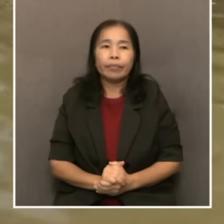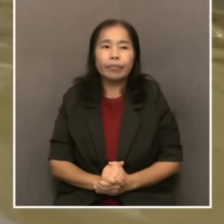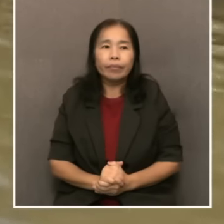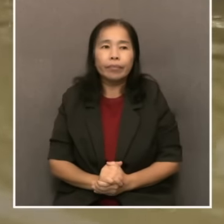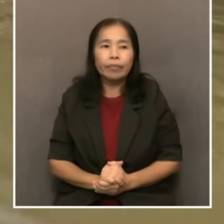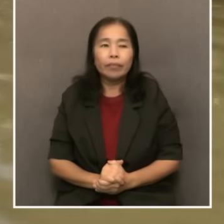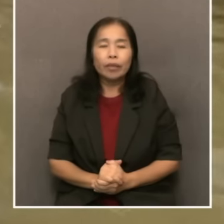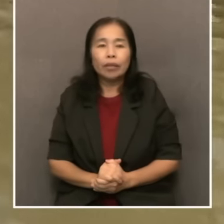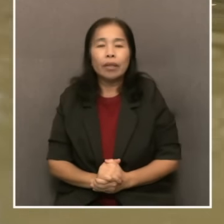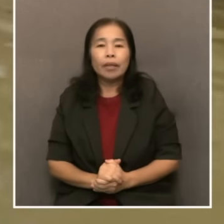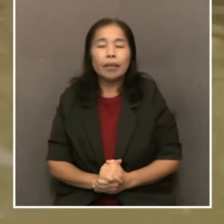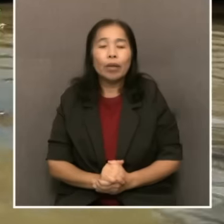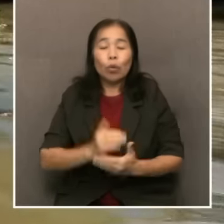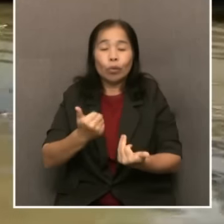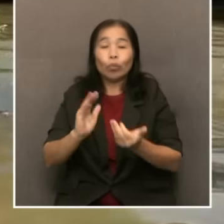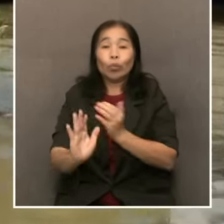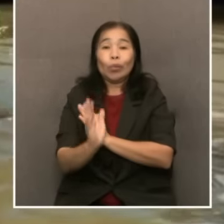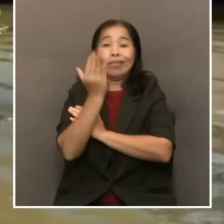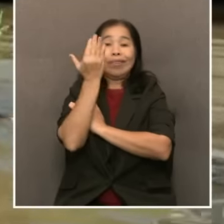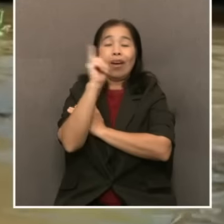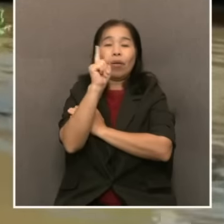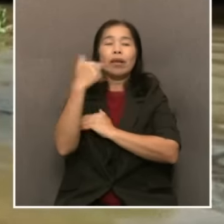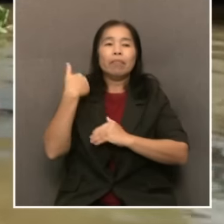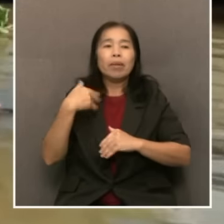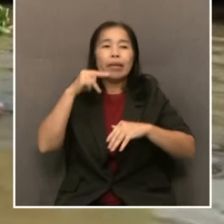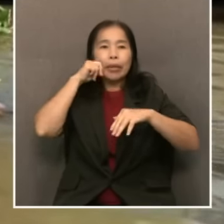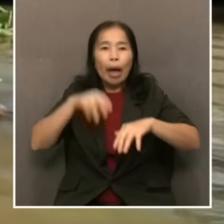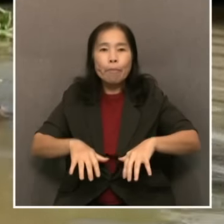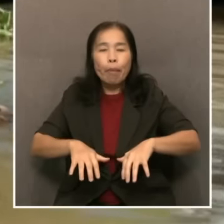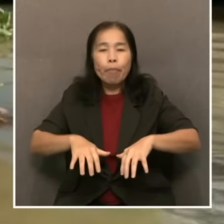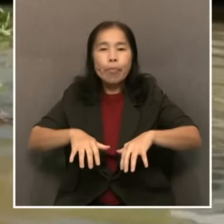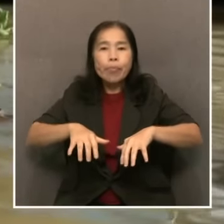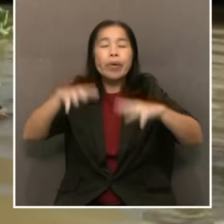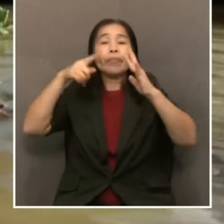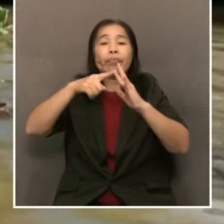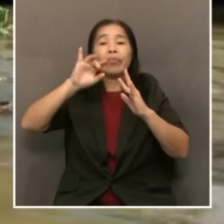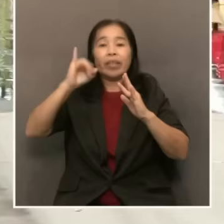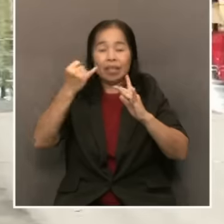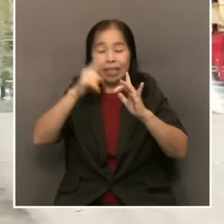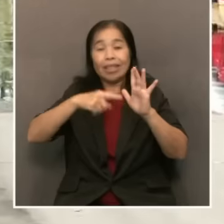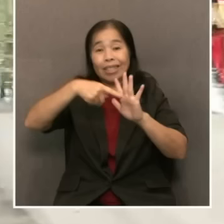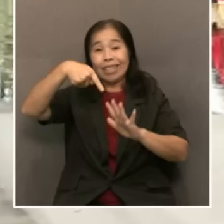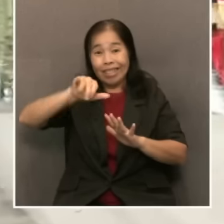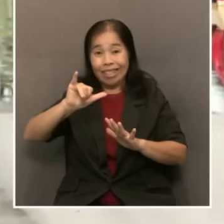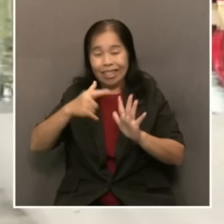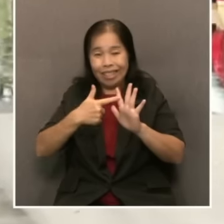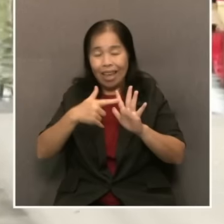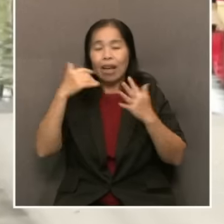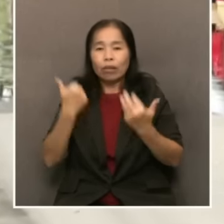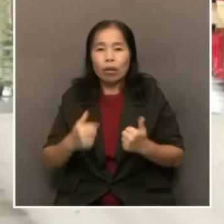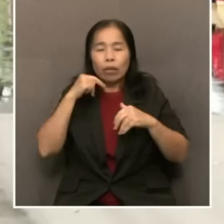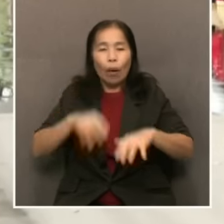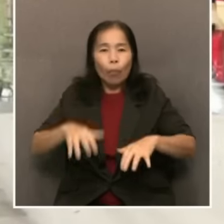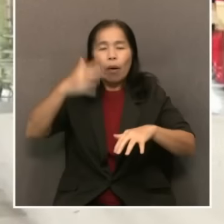โดยช่วงเช้าที่ผ่านมานะคะพบว่ามีระดับน้ำในแม่น้ำเจ้าพระยาที่เพิ่มสูงขึ้นค่ะจากอิทธิพลของน้ำ